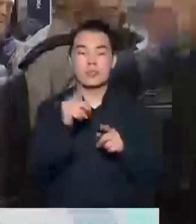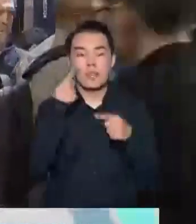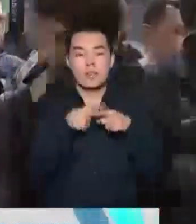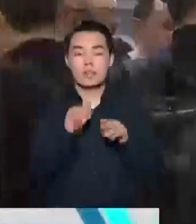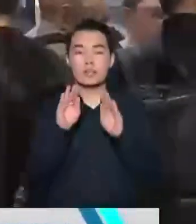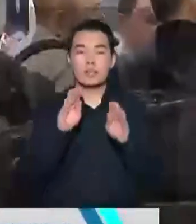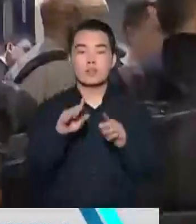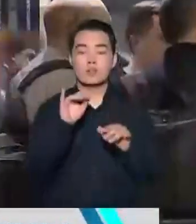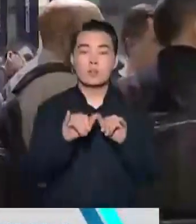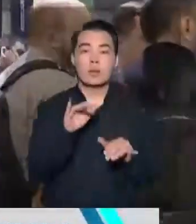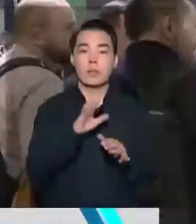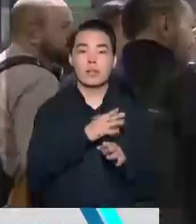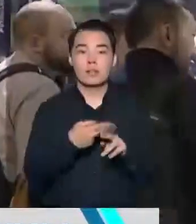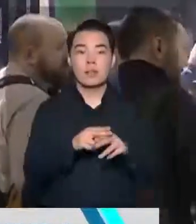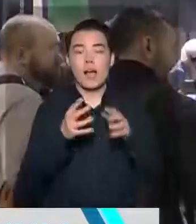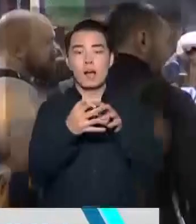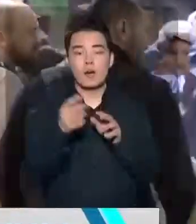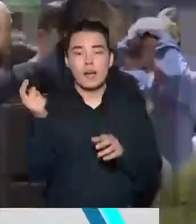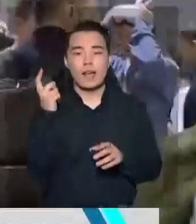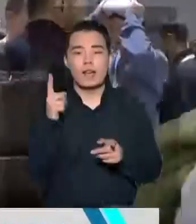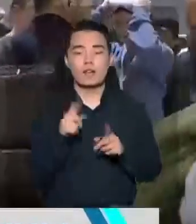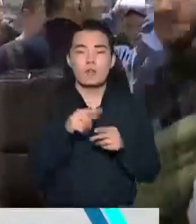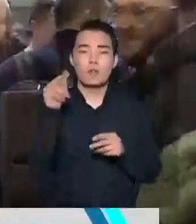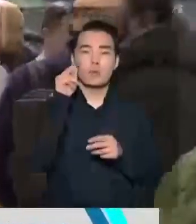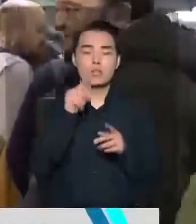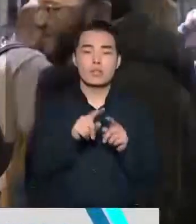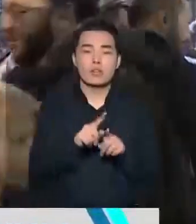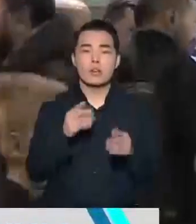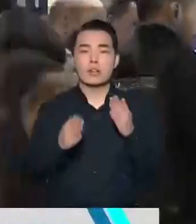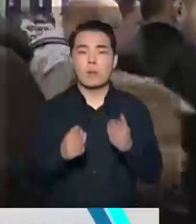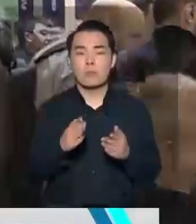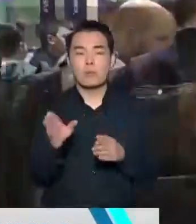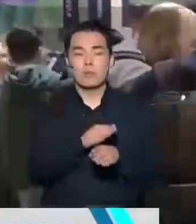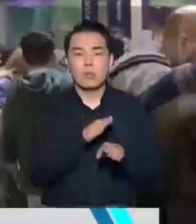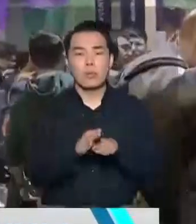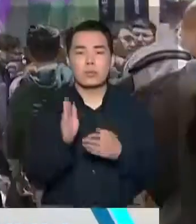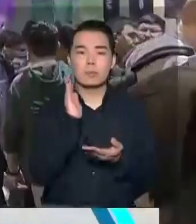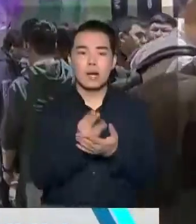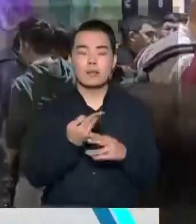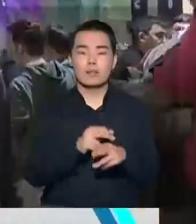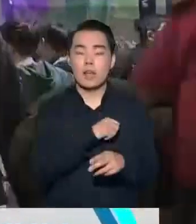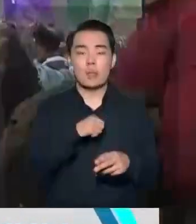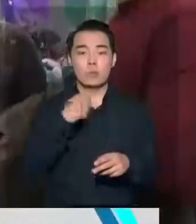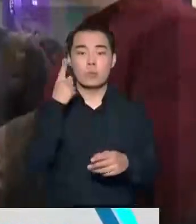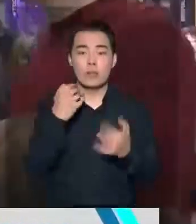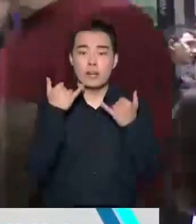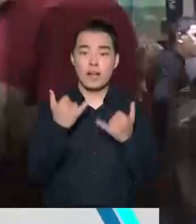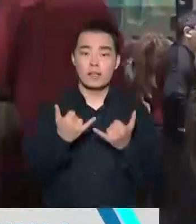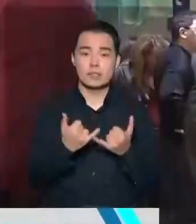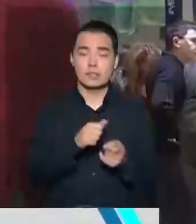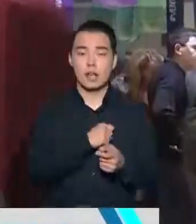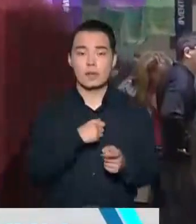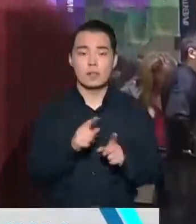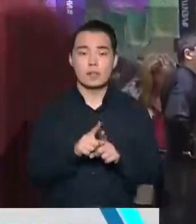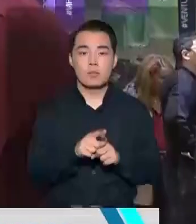Бұл жерде ауыл шаруашылығы, білім саласы, медицина, робототехникаға дейін бар. Енді өздеріңіз ойлаңызшы, қазір, яғни